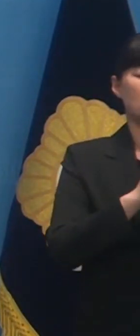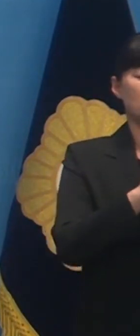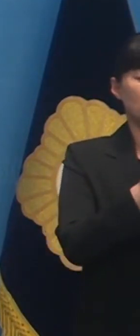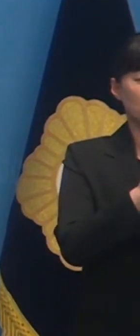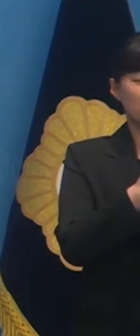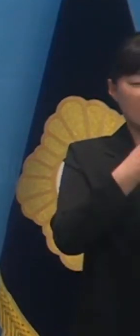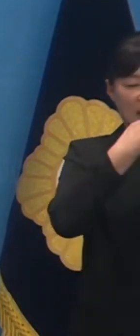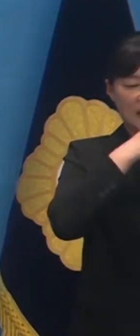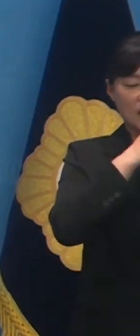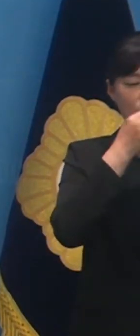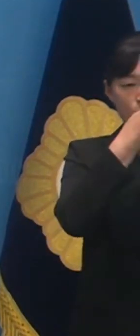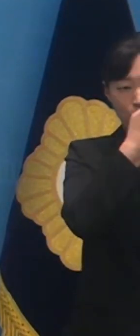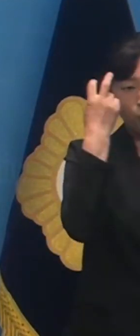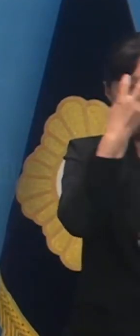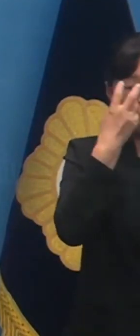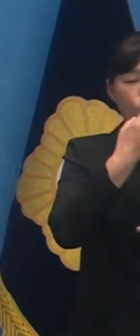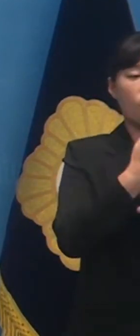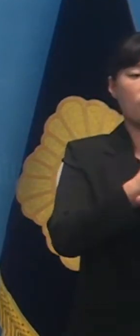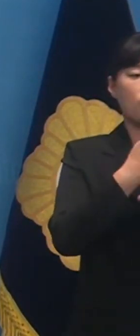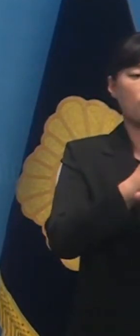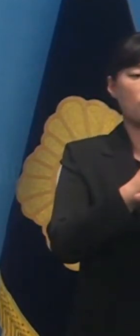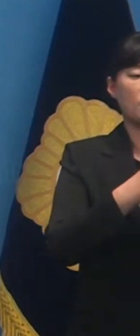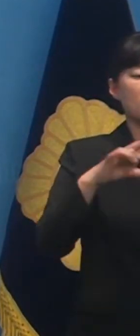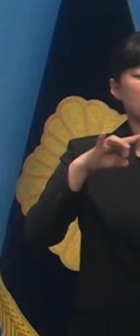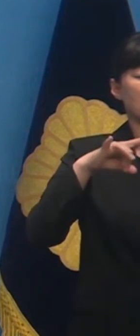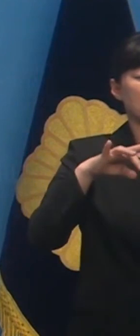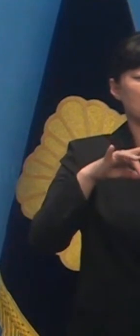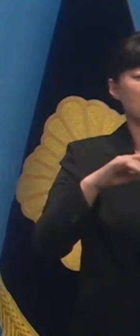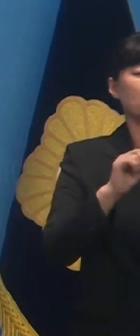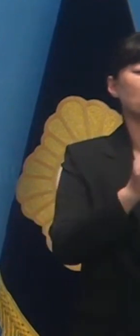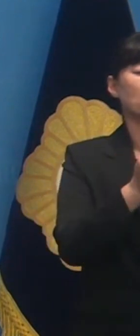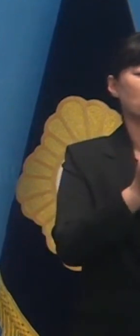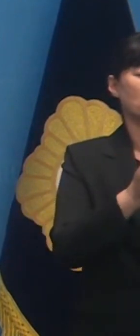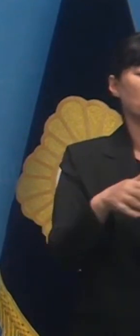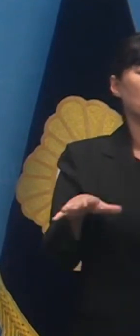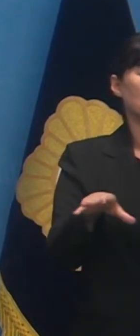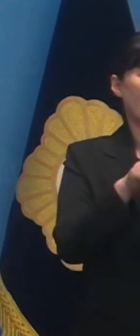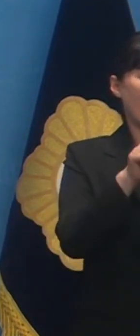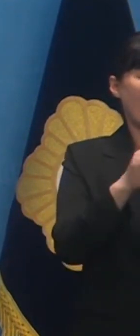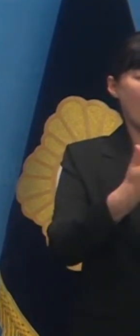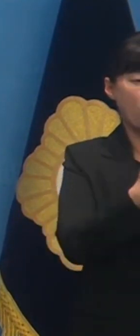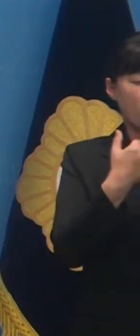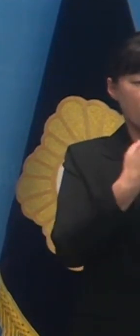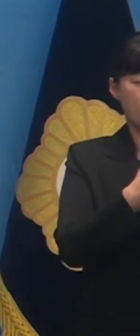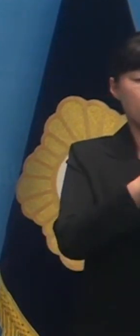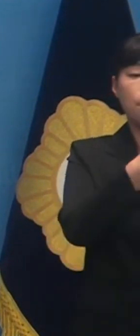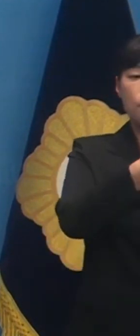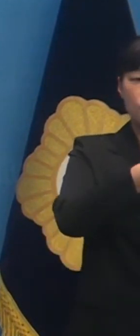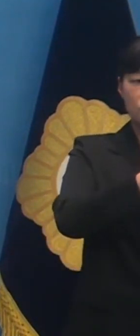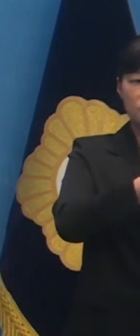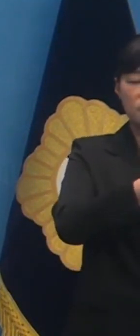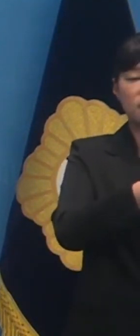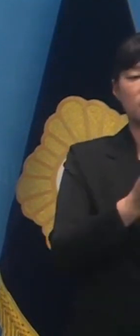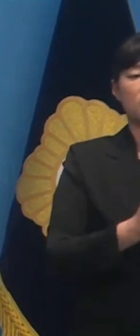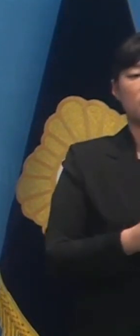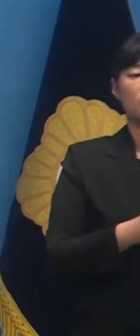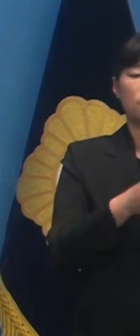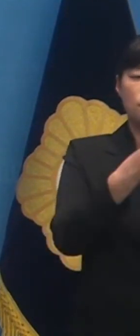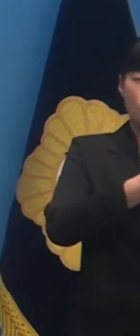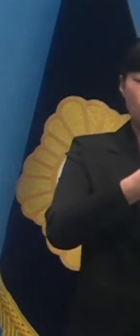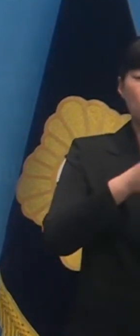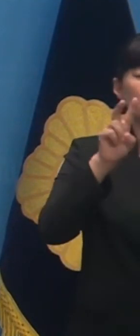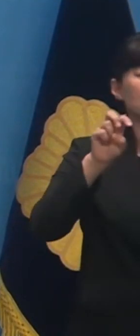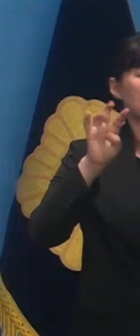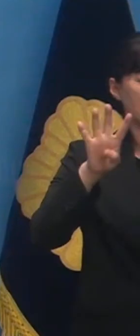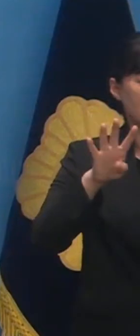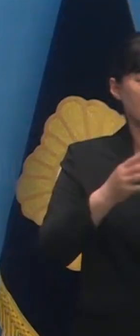이익을 보호하고 전자주주 총회 방식을 도입하고자 하는 상법 일부 개정 법률안 등 법률안